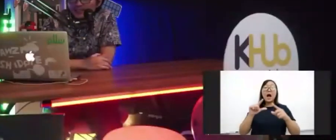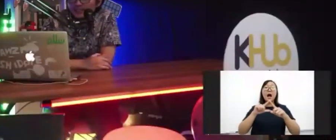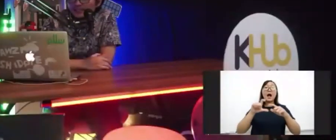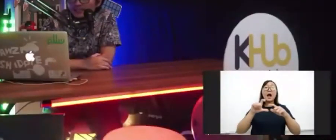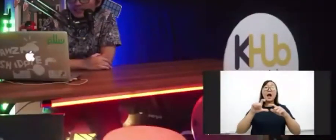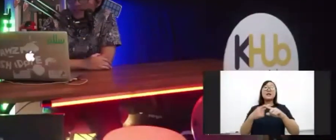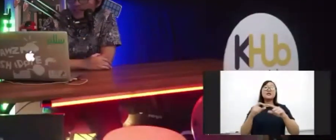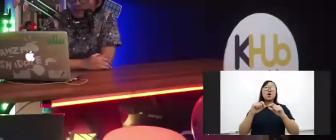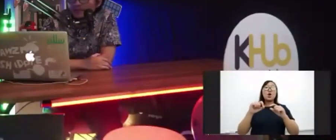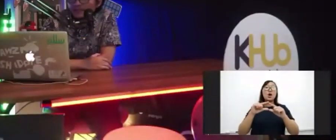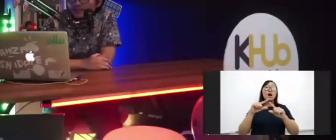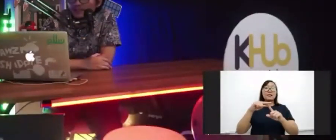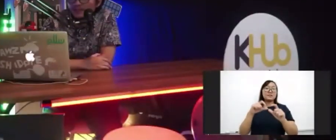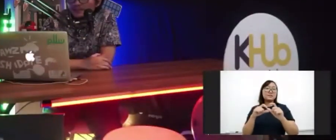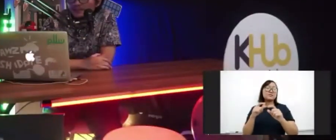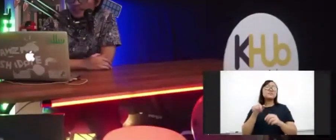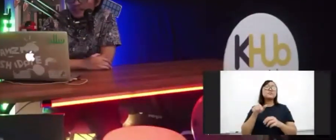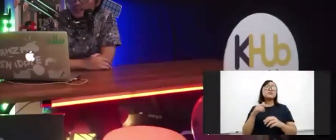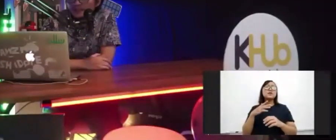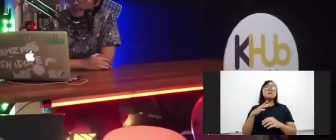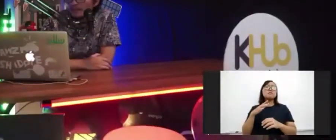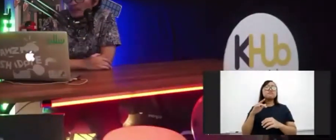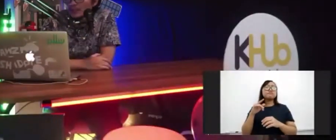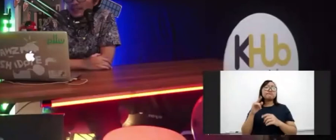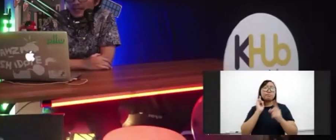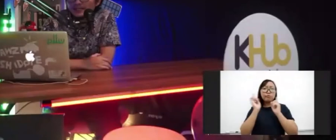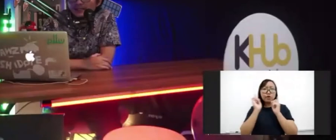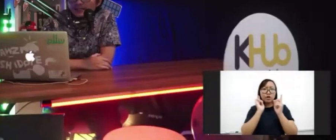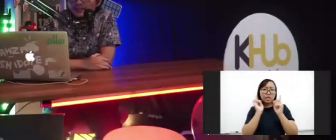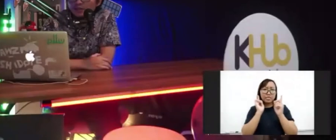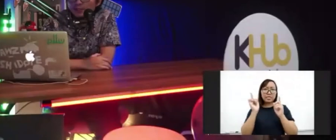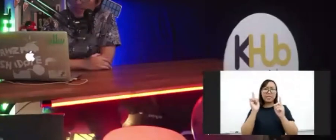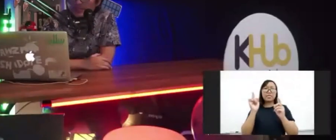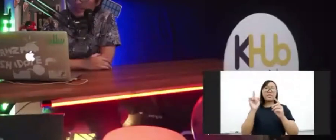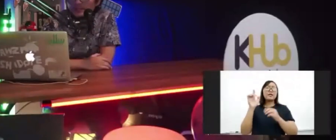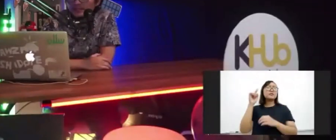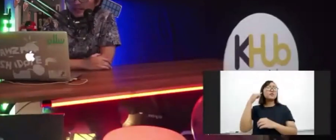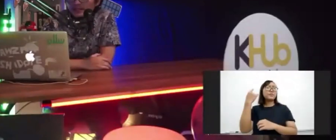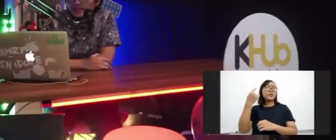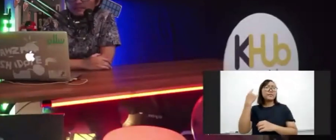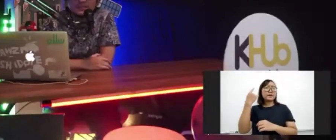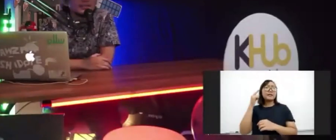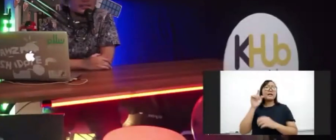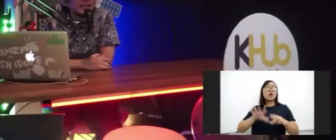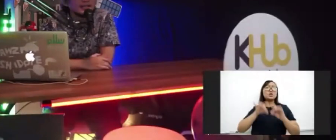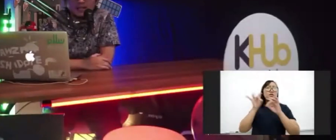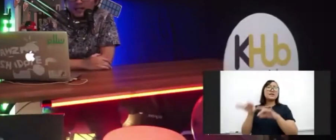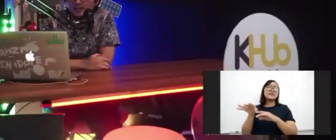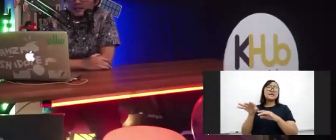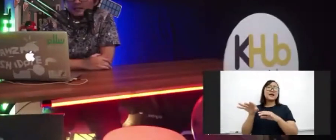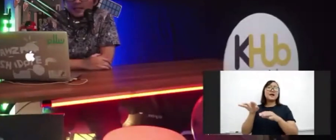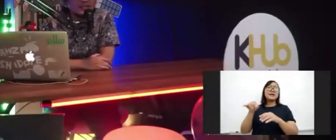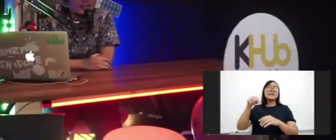oleh sekretaris Justice and democratic governance politik political and sutaji communication Australian Embassy Jakarta